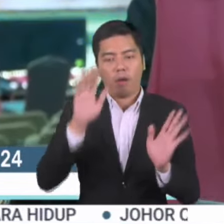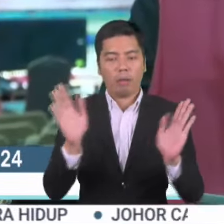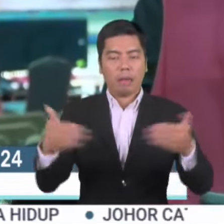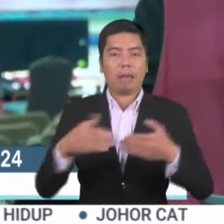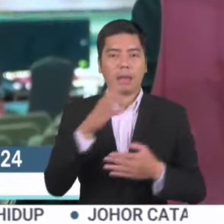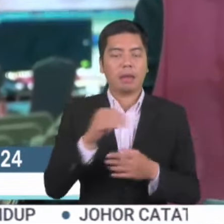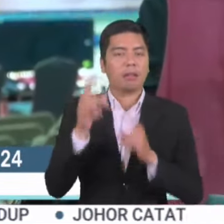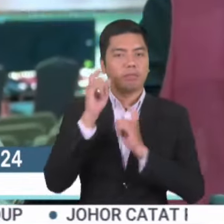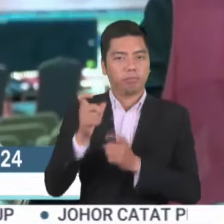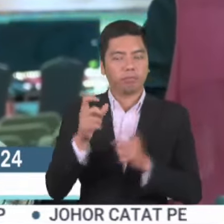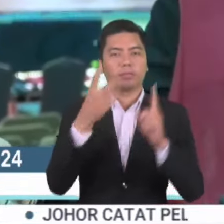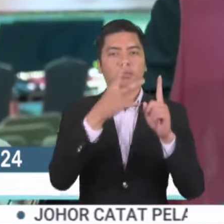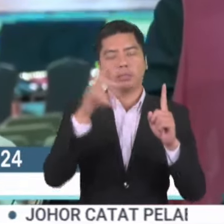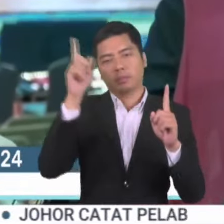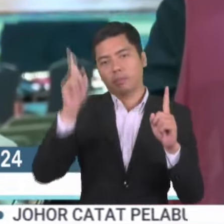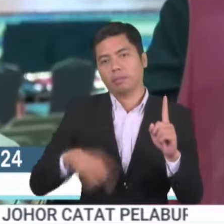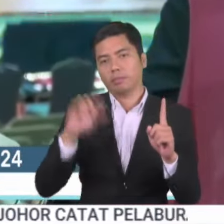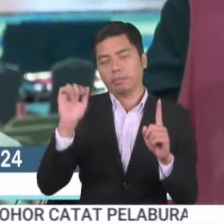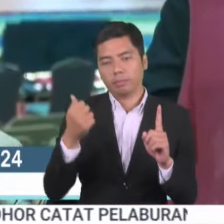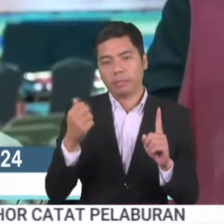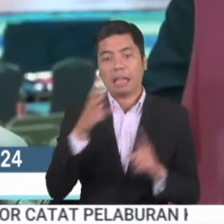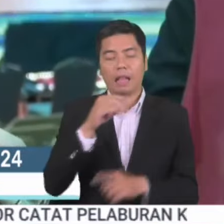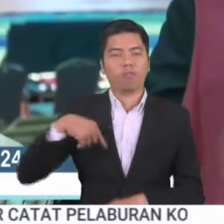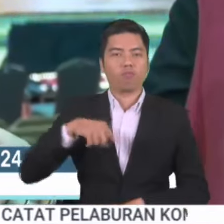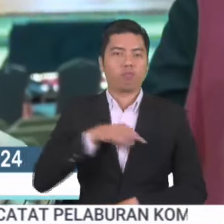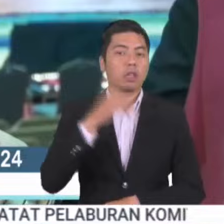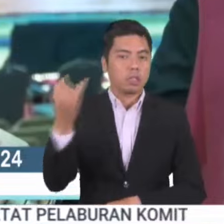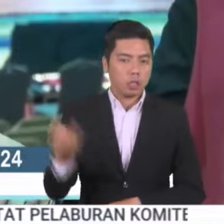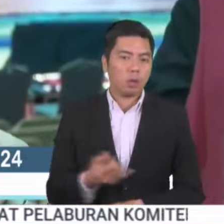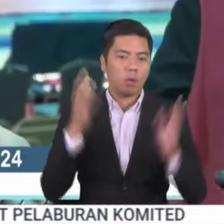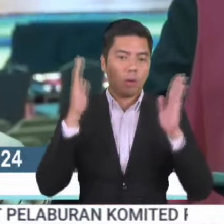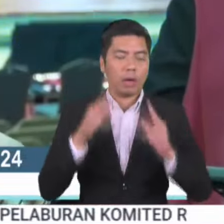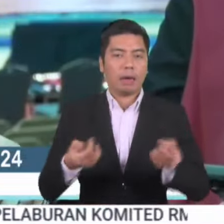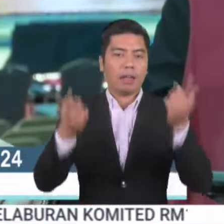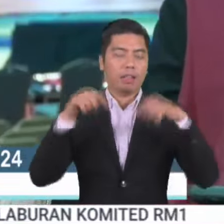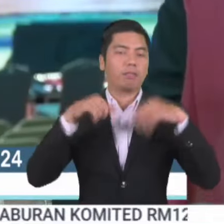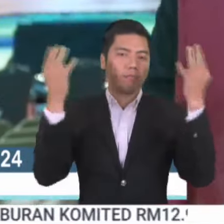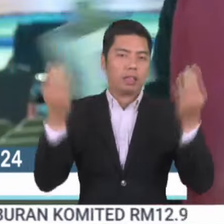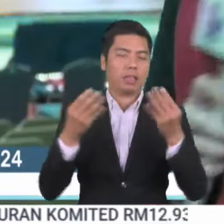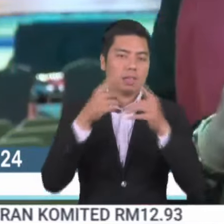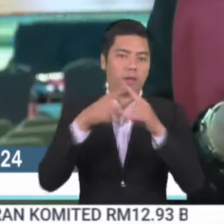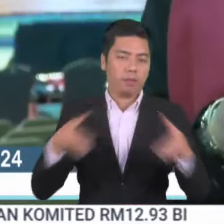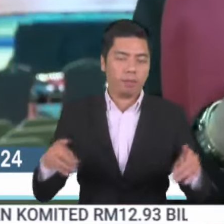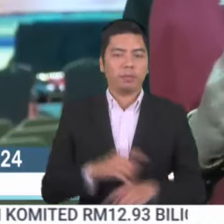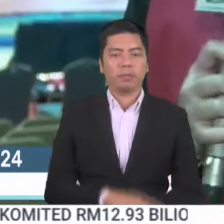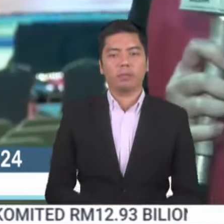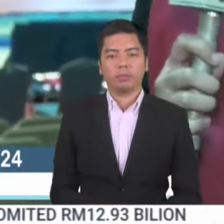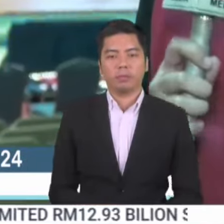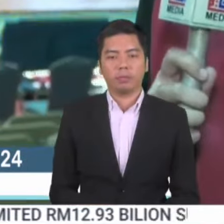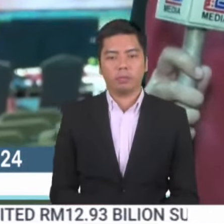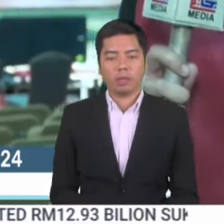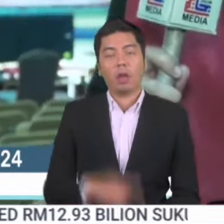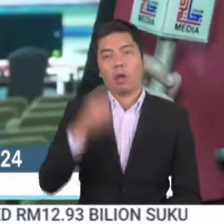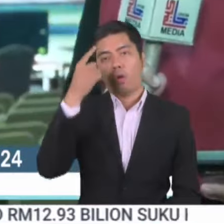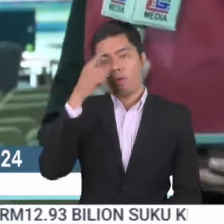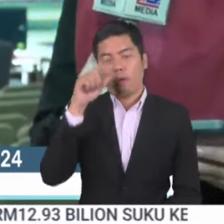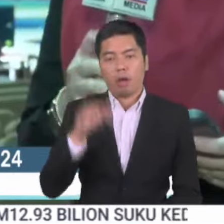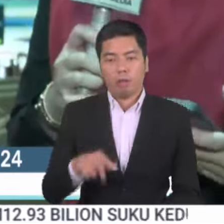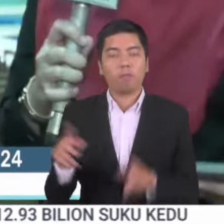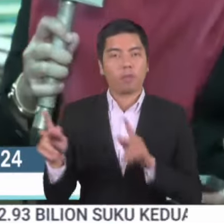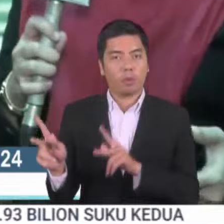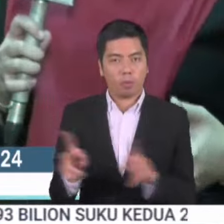hadiah pada 12 Oktober. Jadi kita jemputlah semua beramai-ramai memeriahkan WTC dalam tempoh ini. Okey, baik Puan. Pada penganjuran